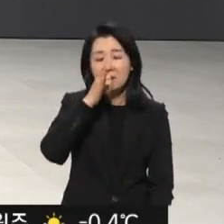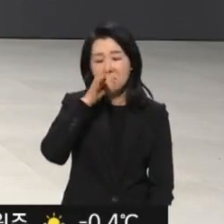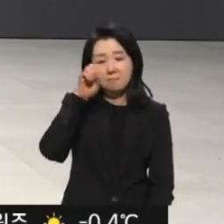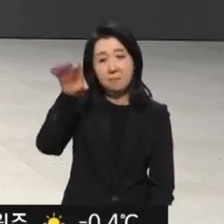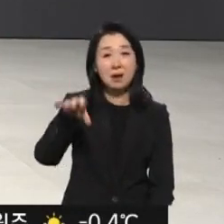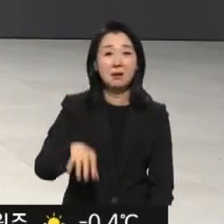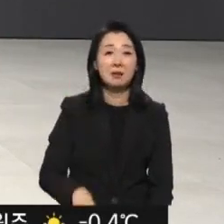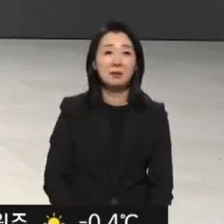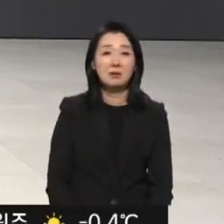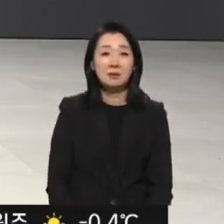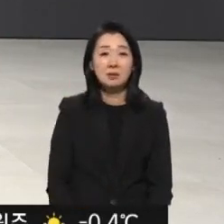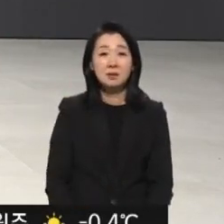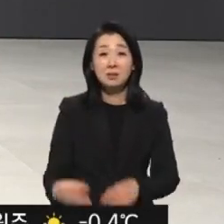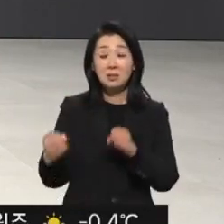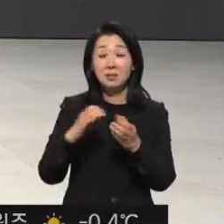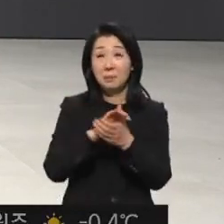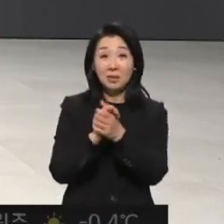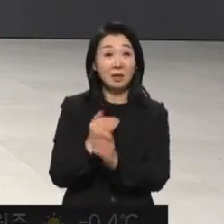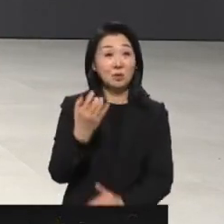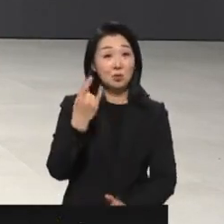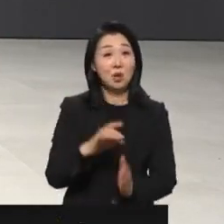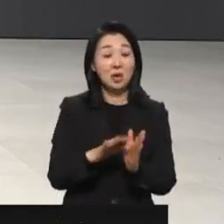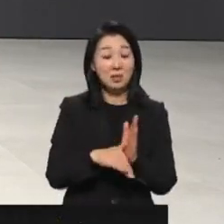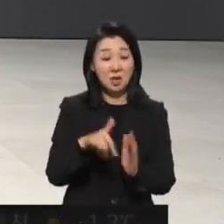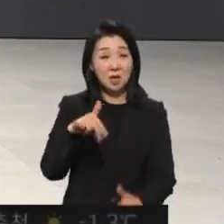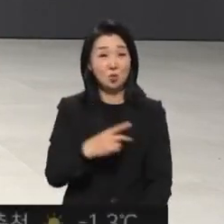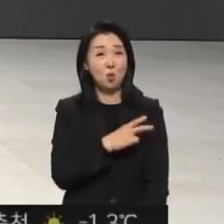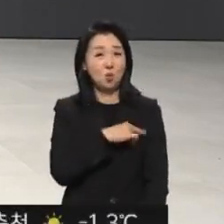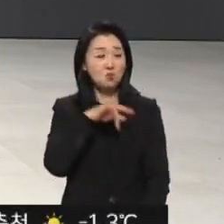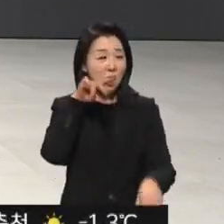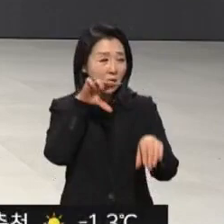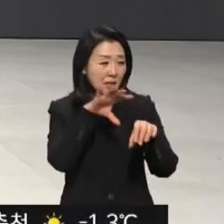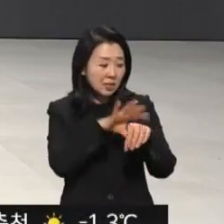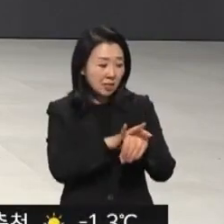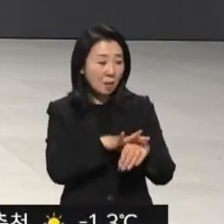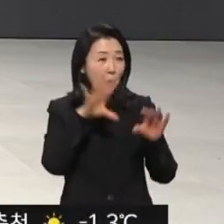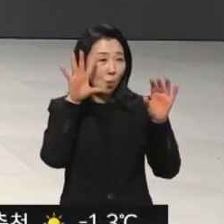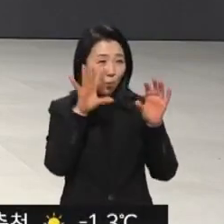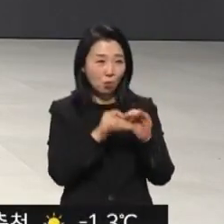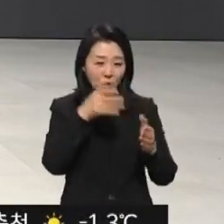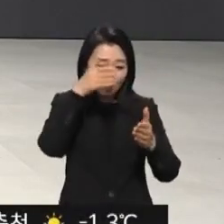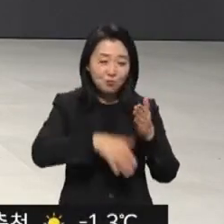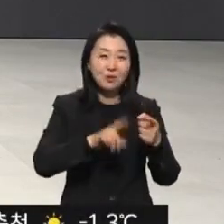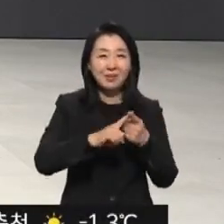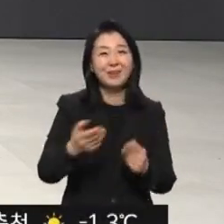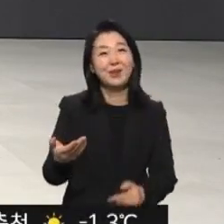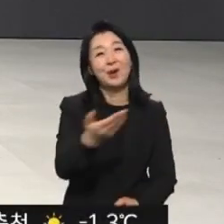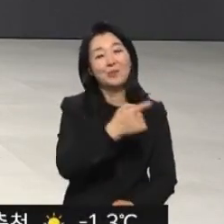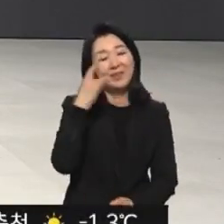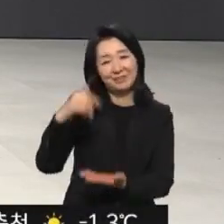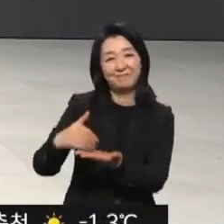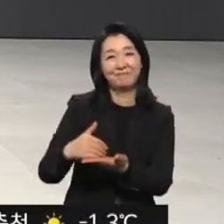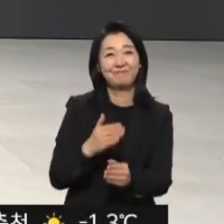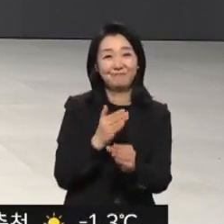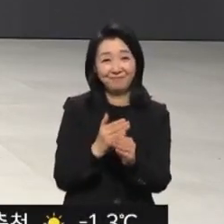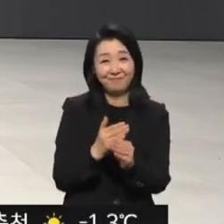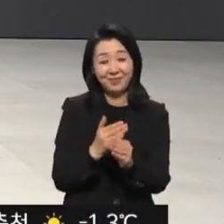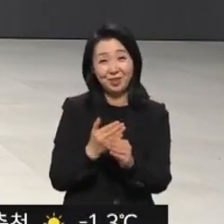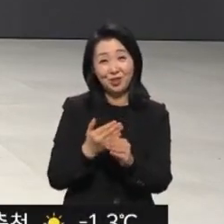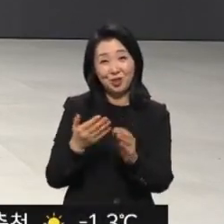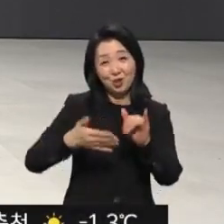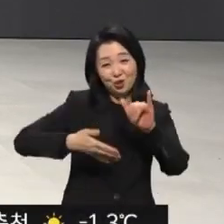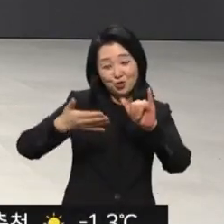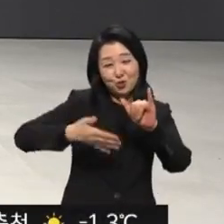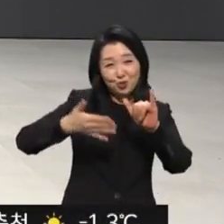반박했습니다. 잠시 후 응답하라 다정회에서는 이 노 의원의 체포동의안 부결에 대한 정회원님들의 의견 받고 있으니까요.